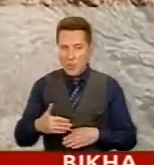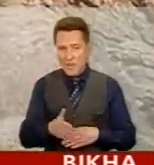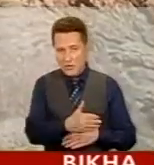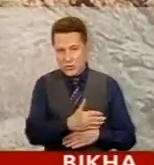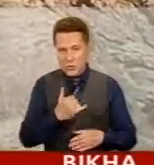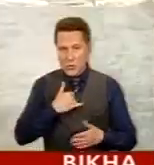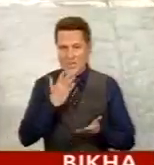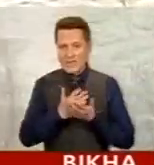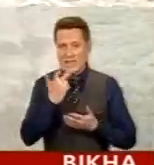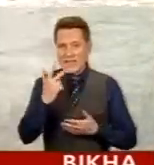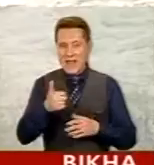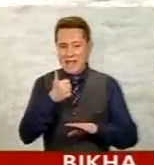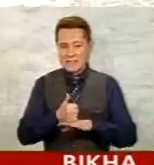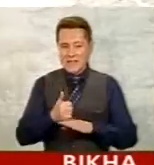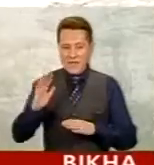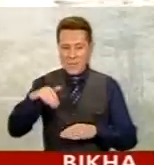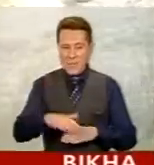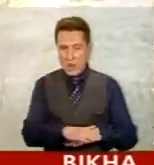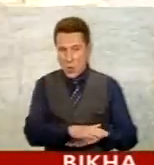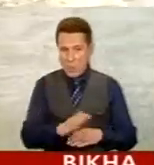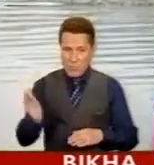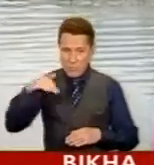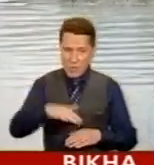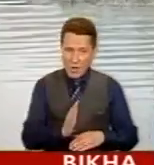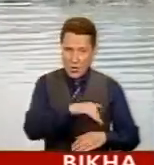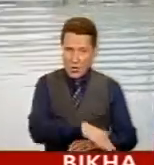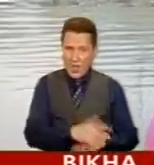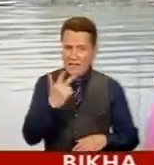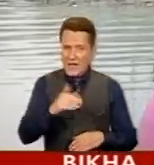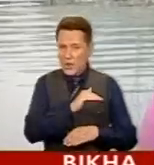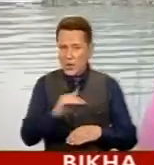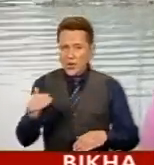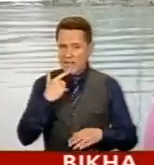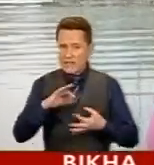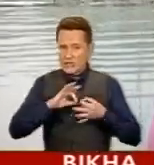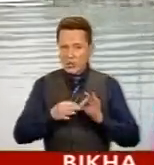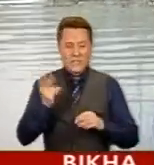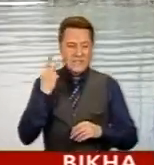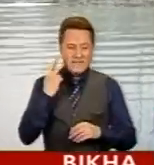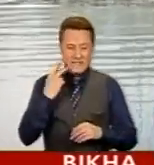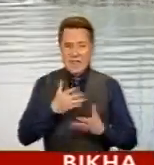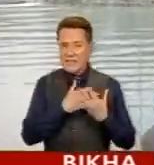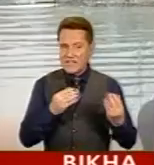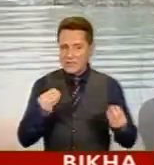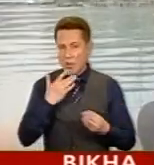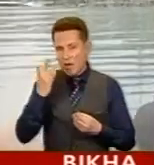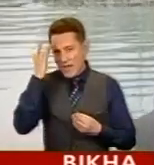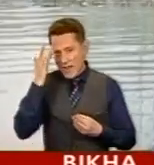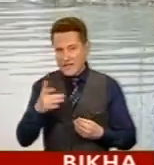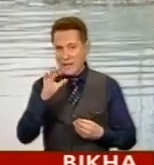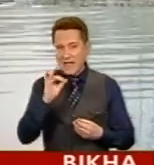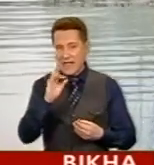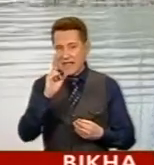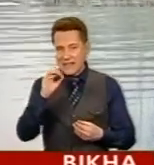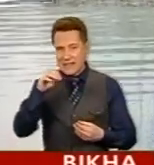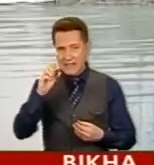в Мігії 3 основних пороги. Це мельничний, і в нього 3-й рівень складності завжди, що весною, що літом. Інтеграл, в